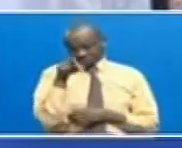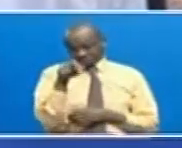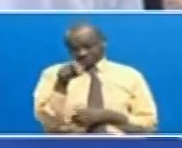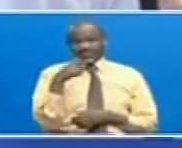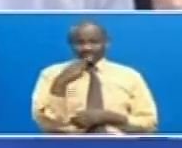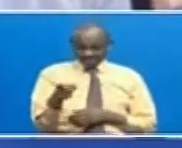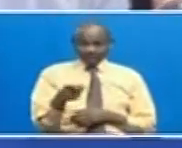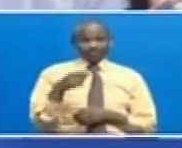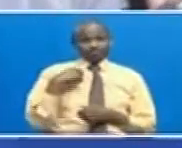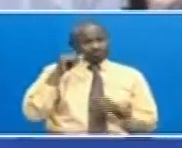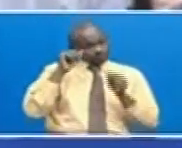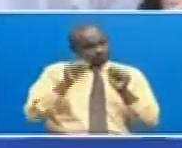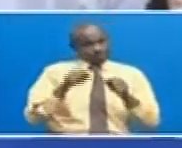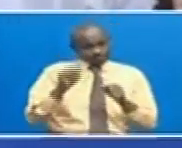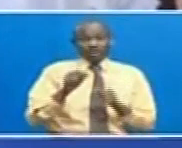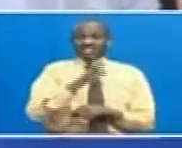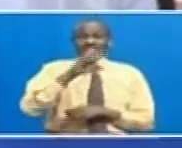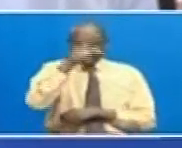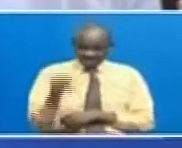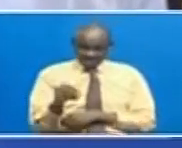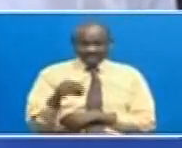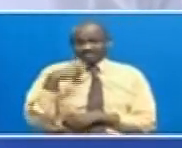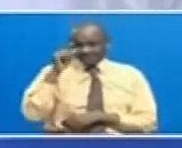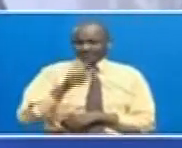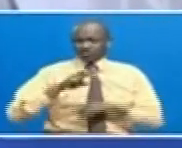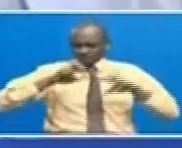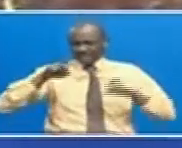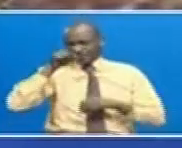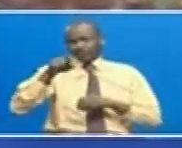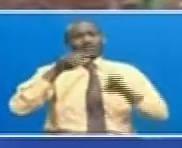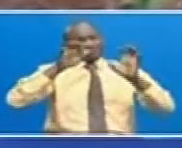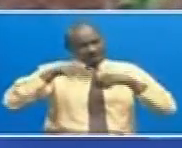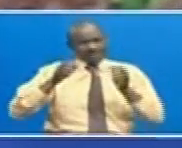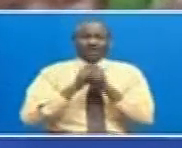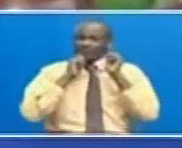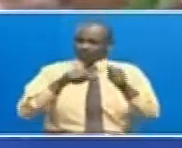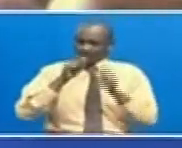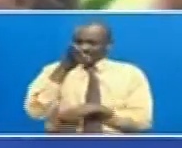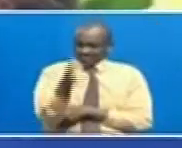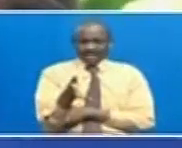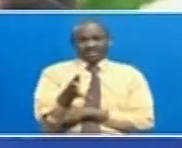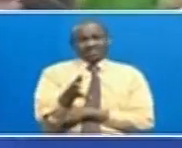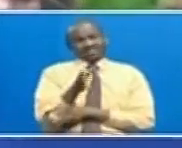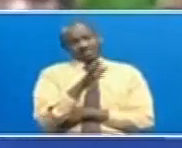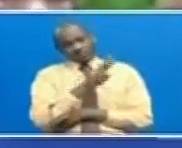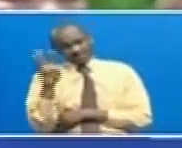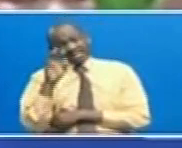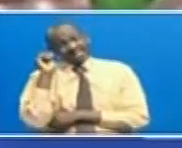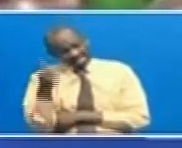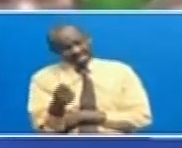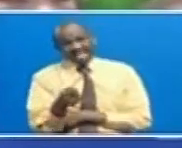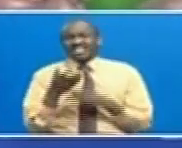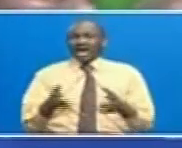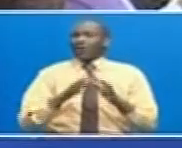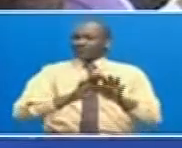kuheshimu mkataba wa Jumuiya ya Afrika Mashariki kuangazia masuala ya kuboresha ukulima wa miwa hasa magharibi mwa Kenya badala ya siasa, na